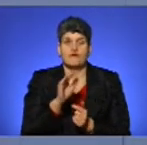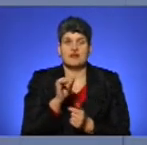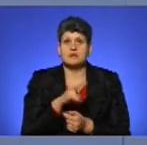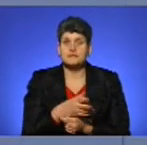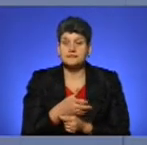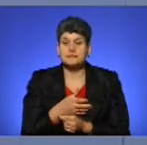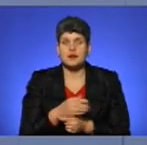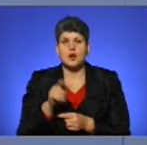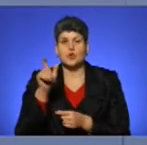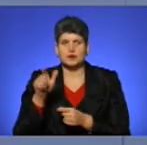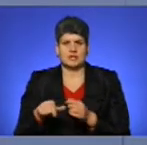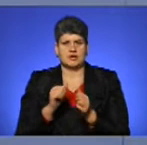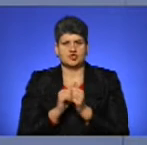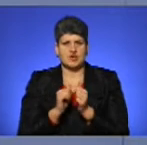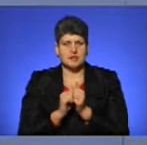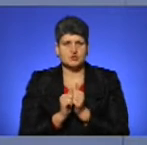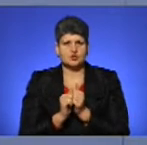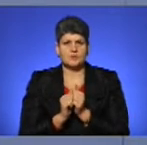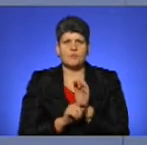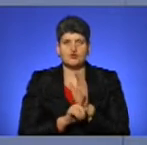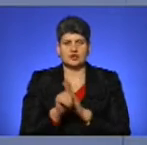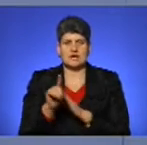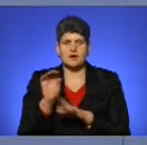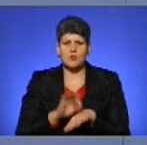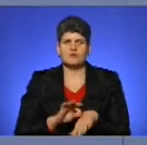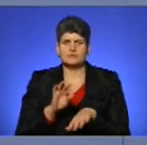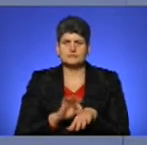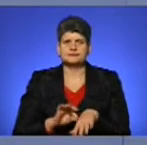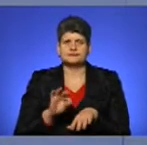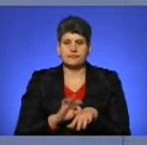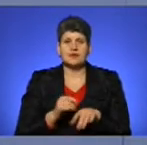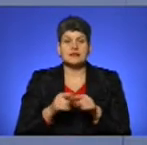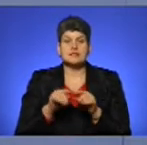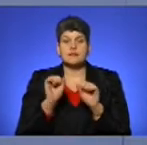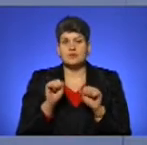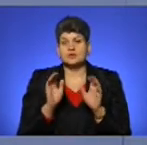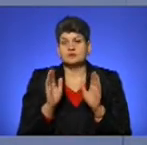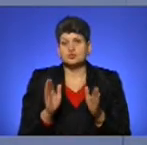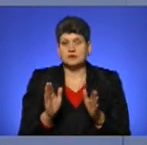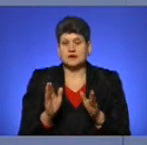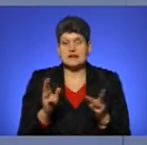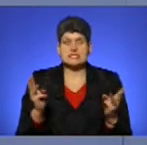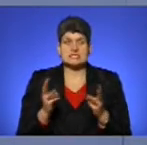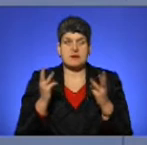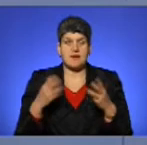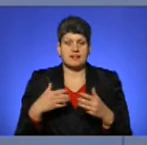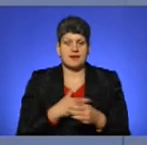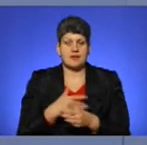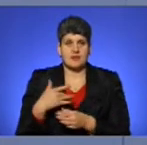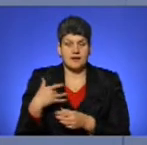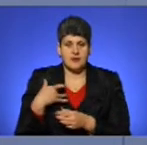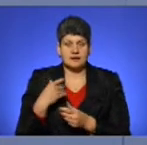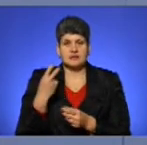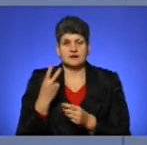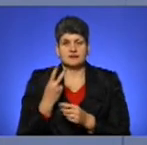все, людина часто починає хворіти. Це може бути запалення легень два і